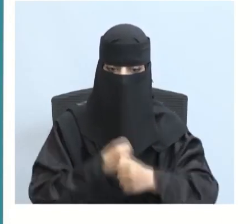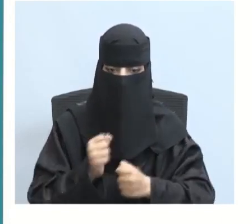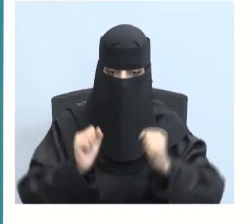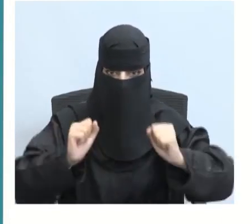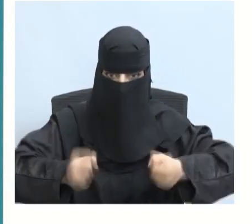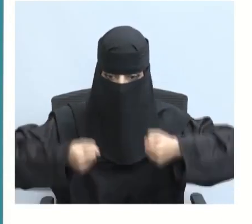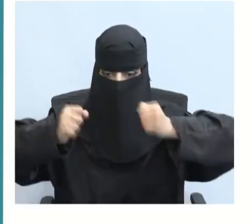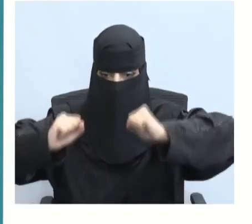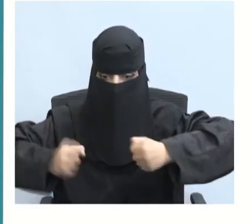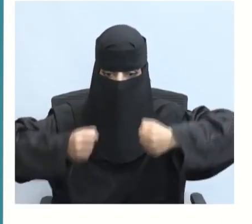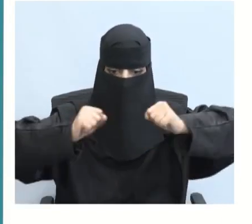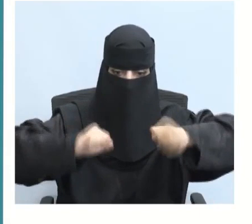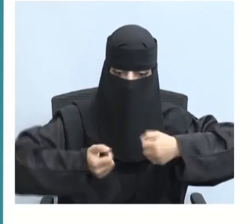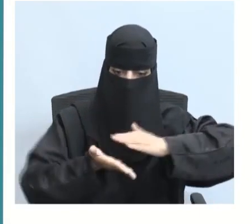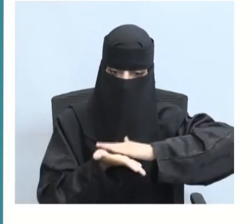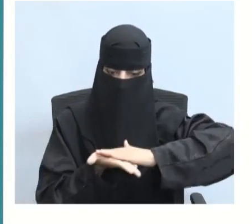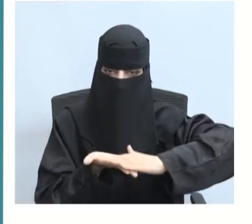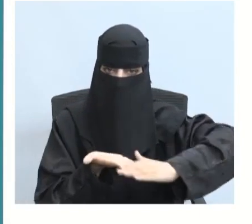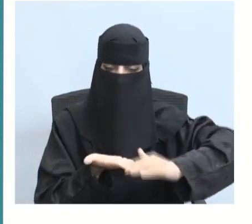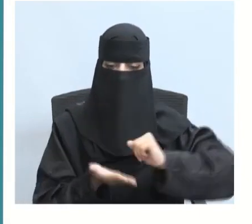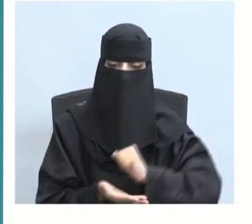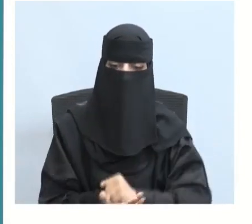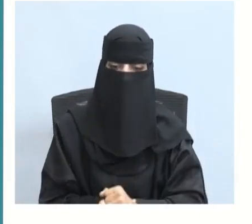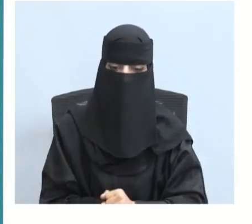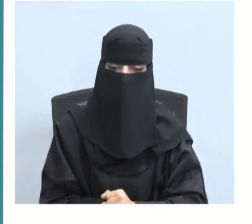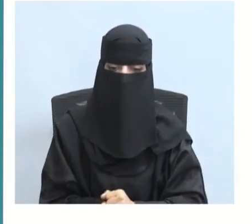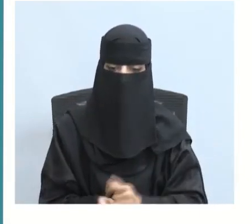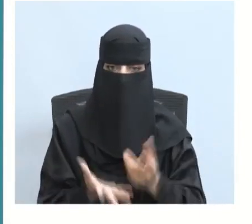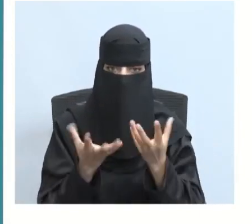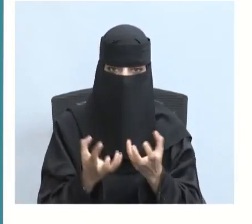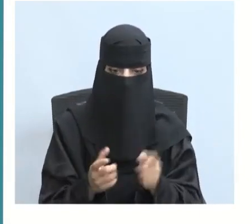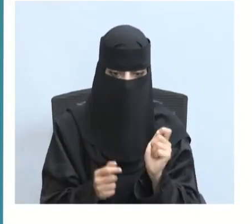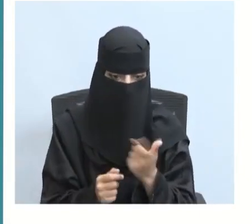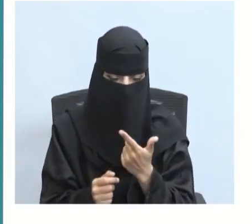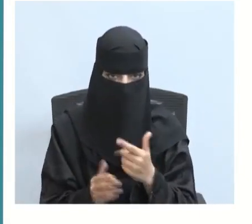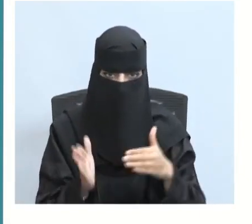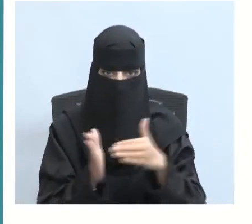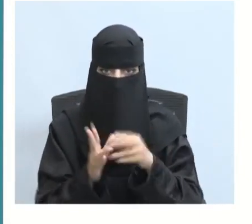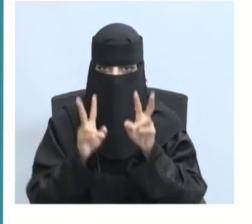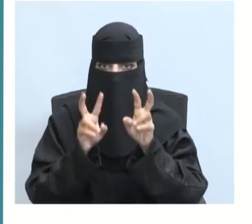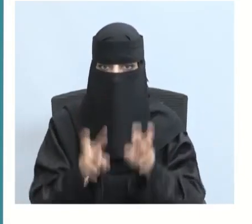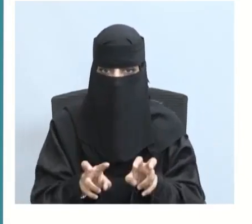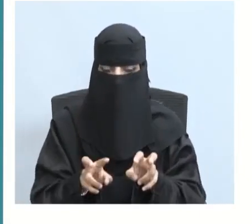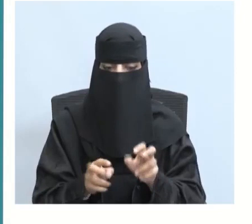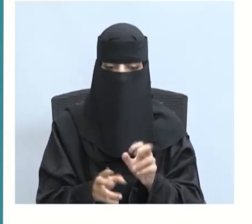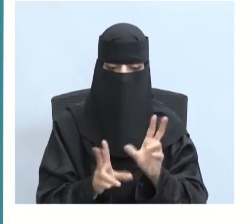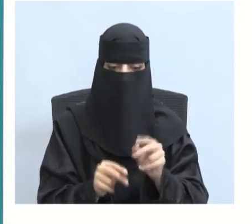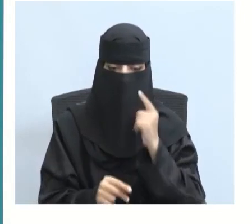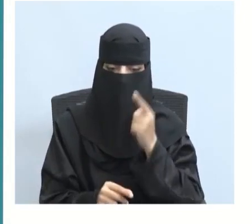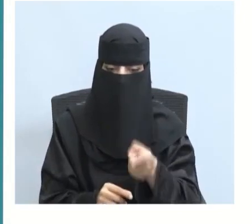تزلج يتحرك على سطح مستوي تتباطئ سرعته حتى تتوقف